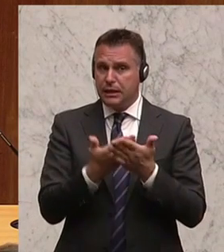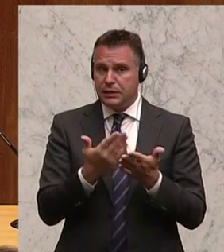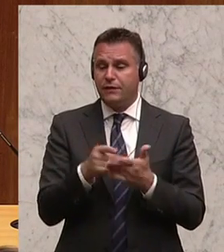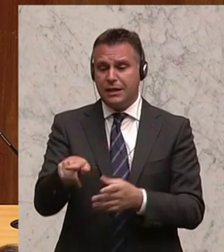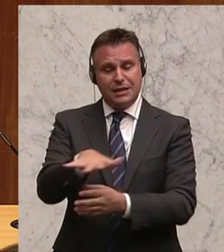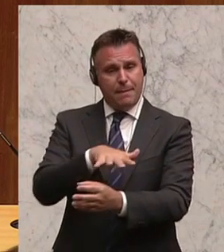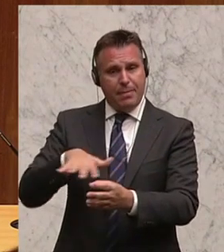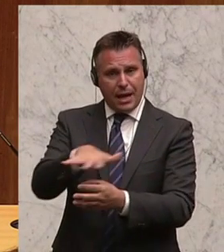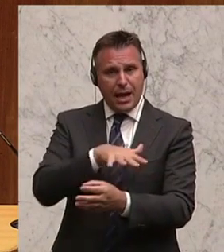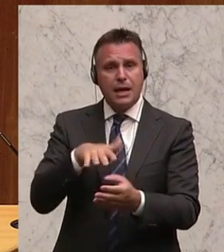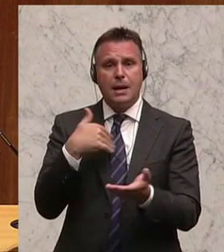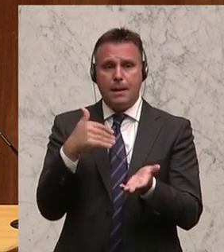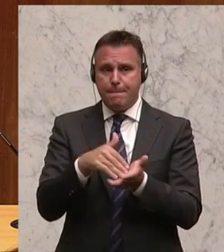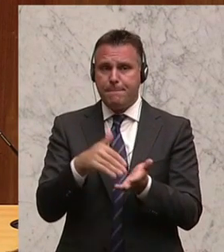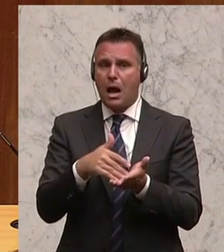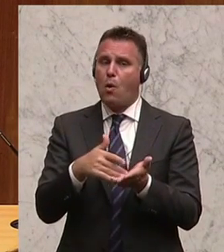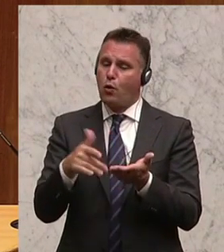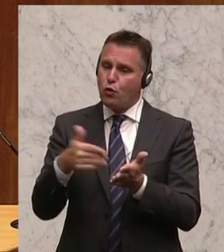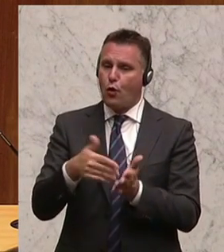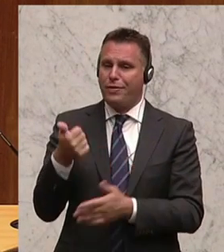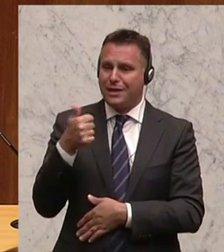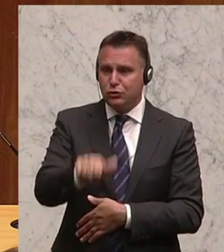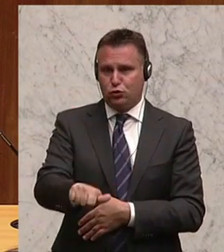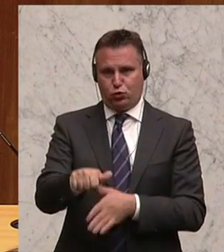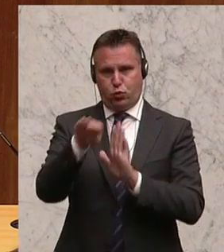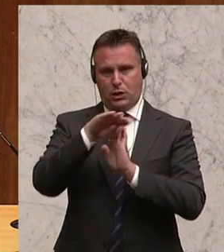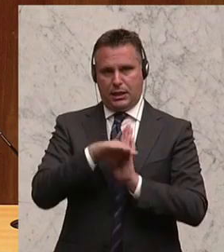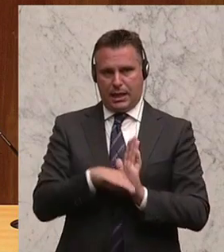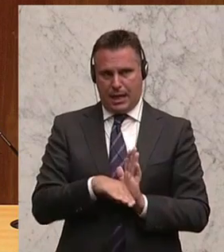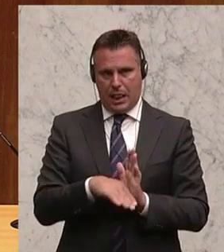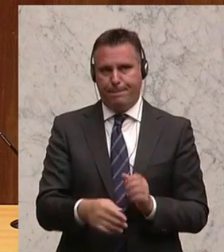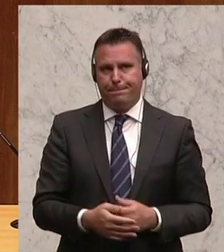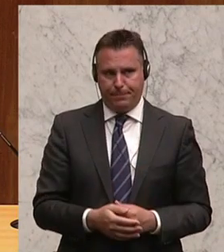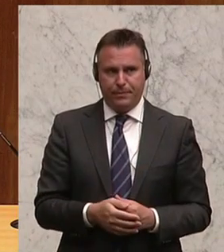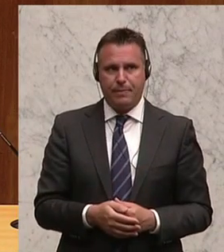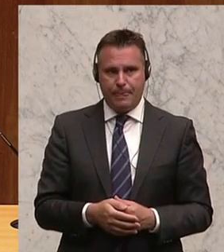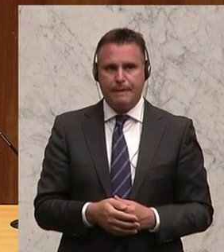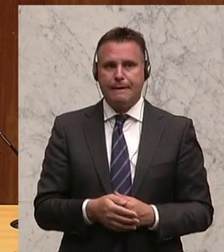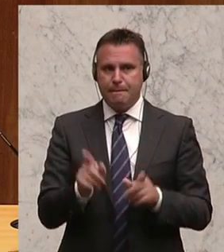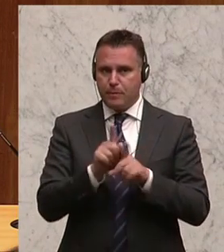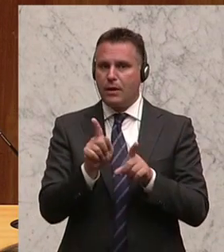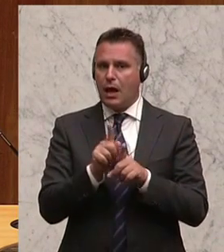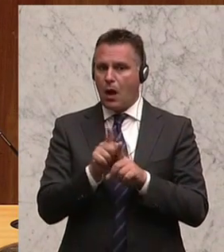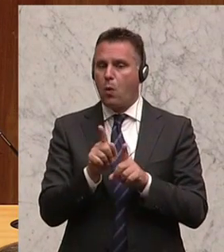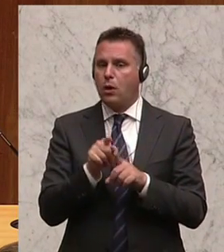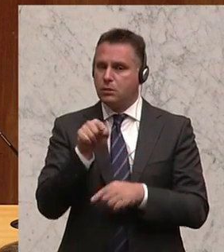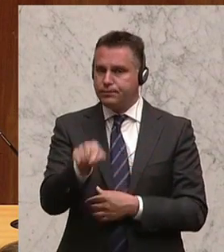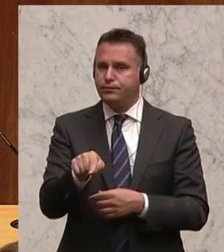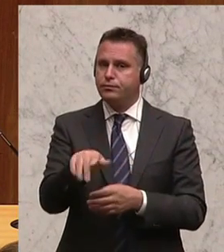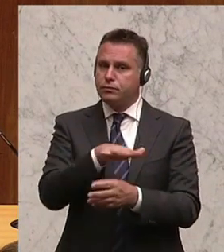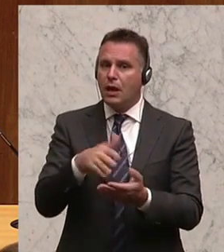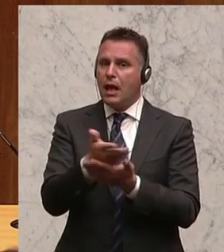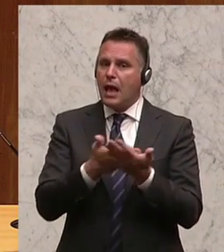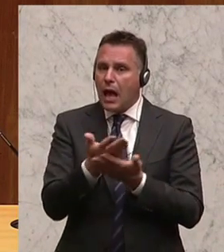es für diesen Bereich aus meiner Sicht noch zusätzliche Regelungen. Außerdem ist die Durchlässigkeit in